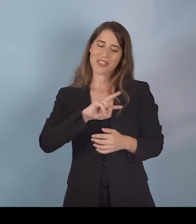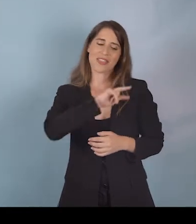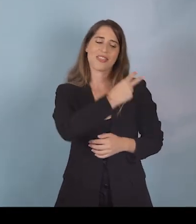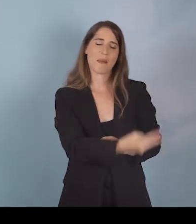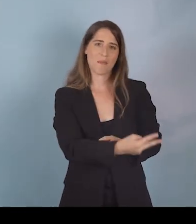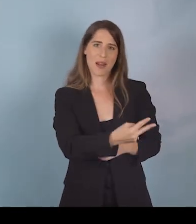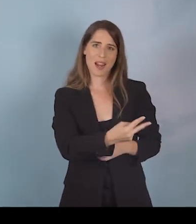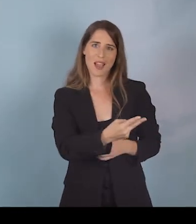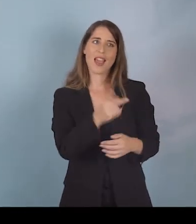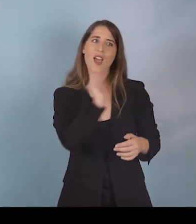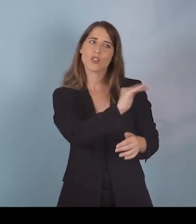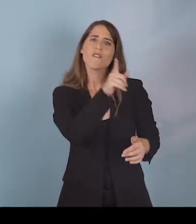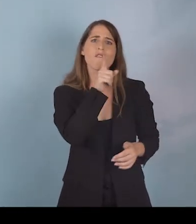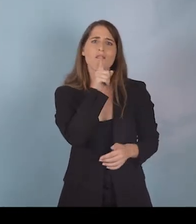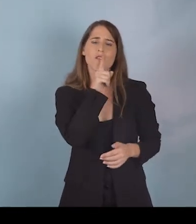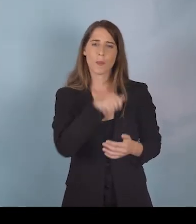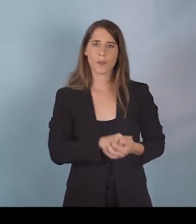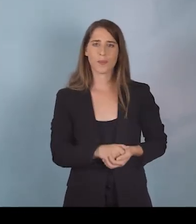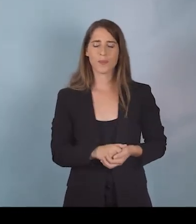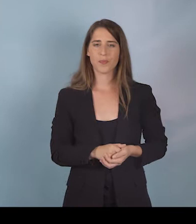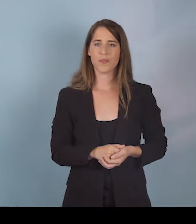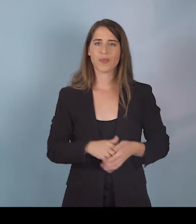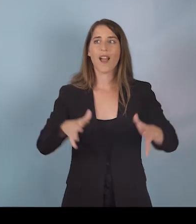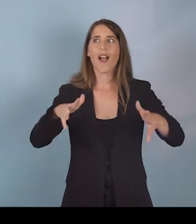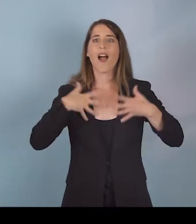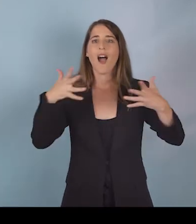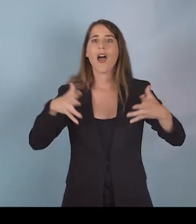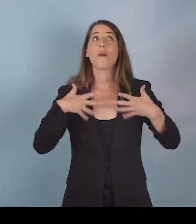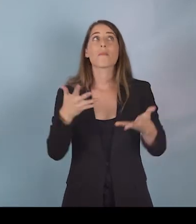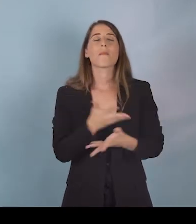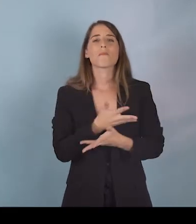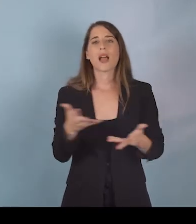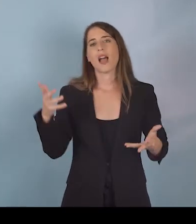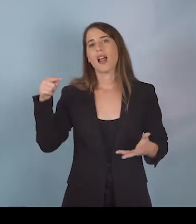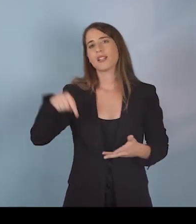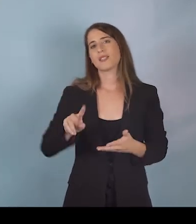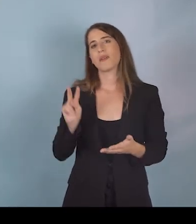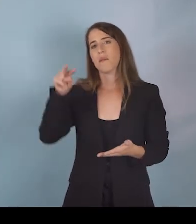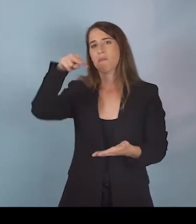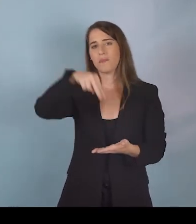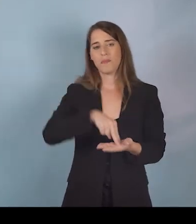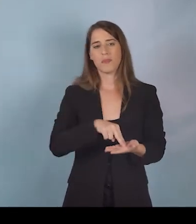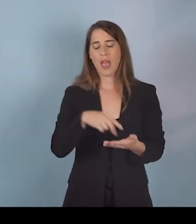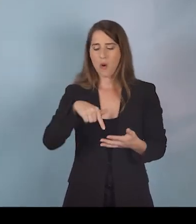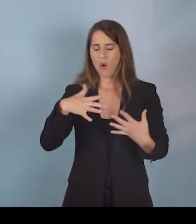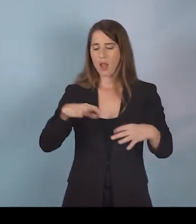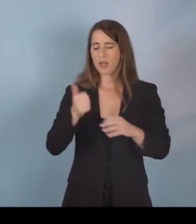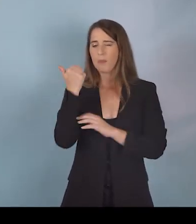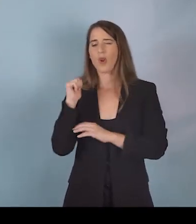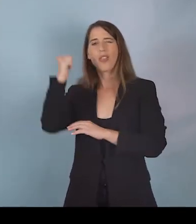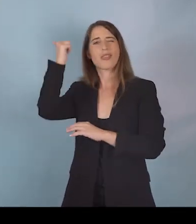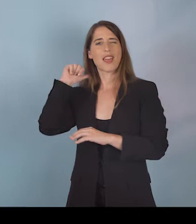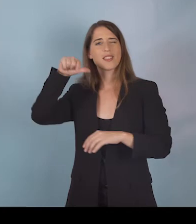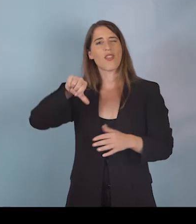Ναι, επεκτείνω την ερώτηση και σε εσάς, κυρία Παλαιολόγου. Ευχαριστώ πολύ. Είμαι ιδιαίτερη χαρά μου που βρίσκομαι σήμερα εδώ. Ξεκινάω στο γραφείο της